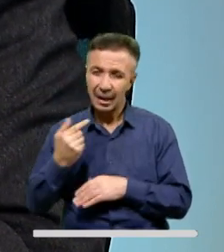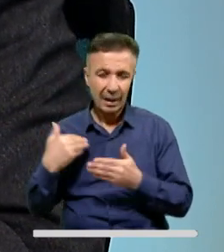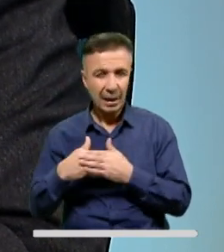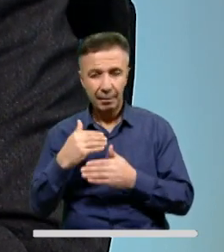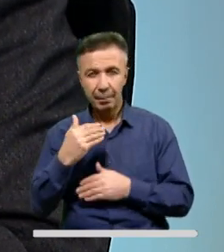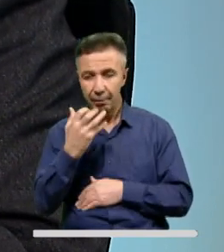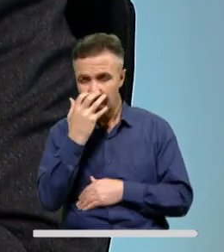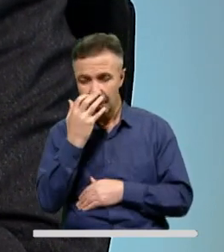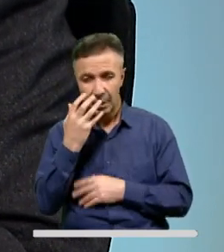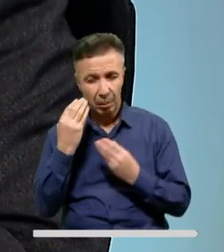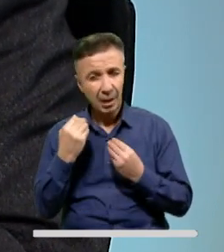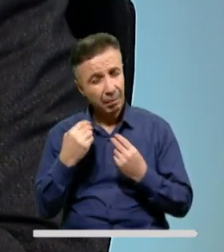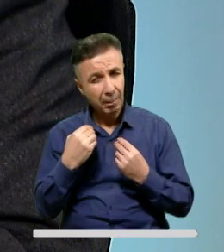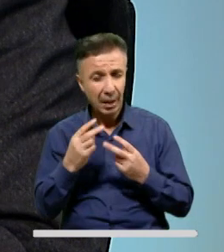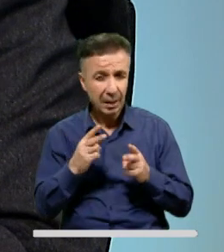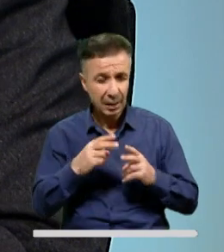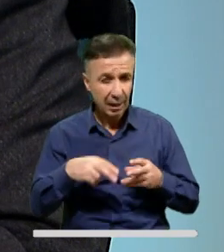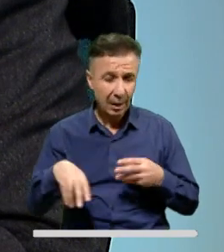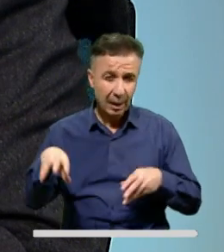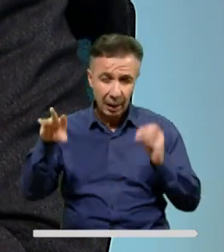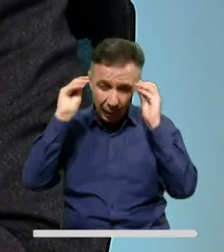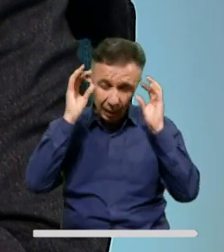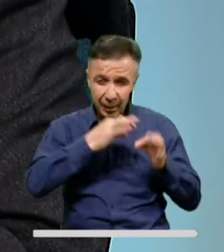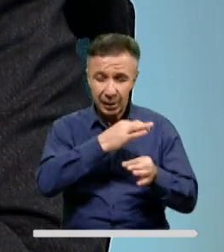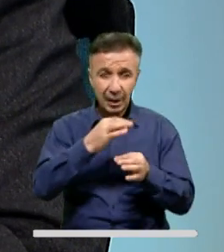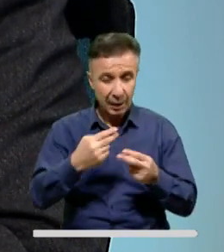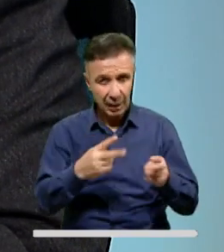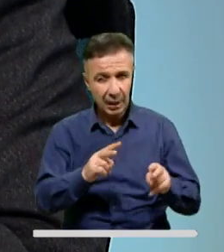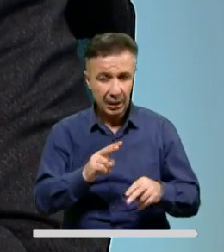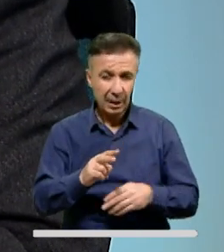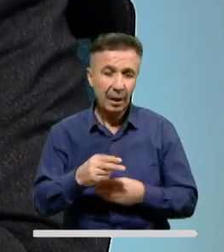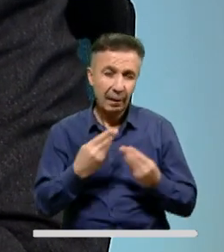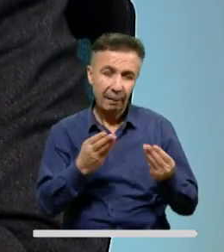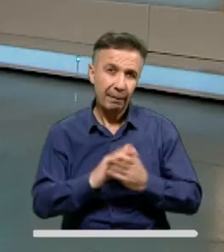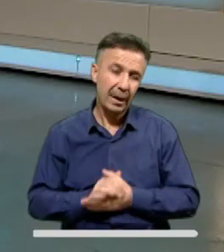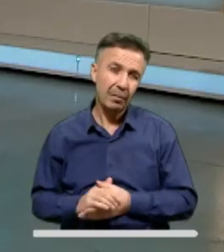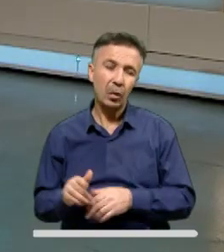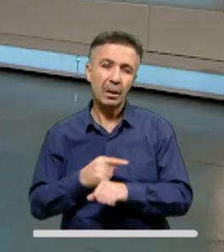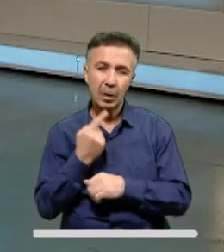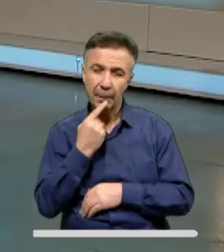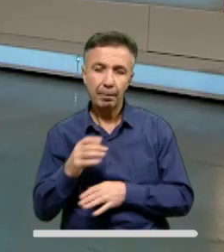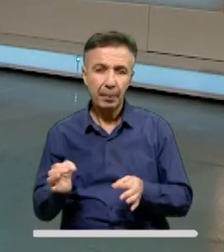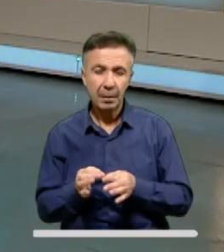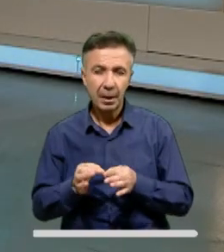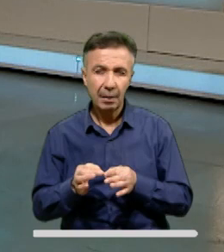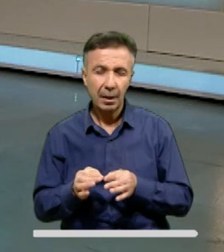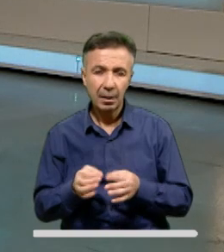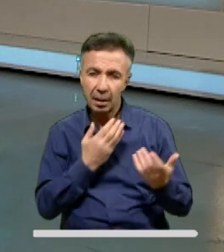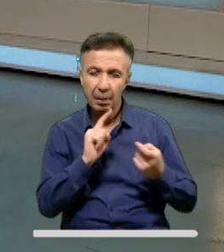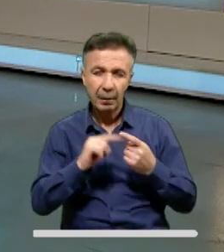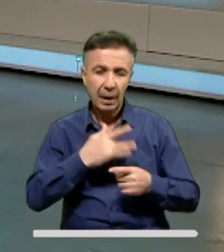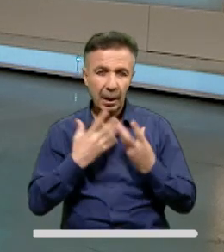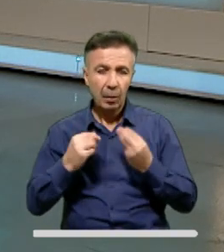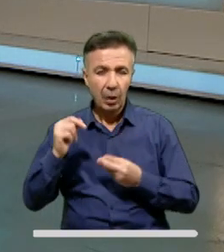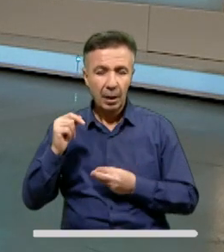hani cevaz vermiş Bismillahirrahmanirrahim demesine. O zaman şöyle diyebiliriz. Bismillahirrahmanirrahim diyecek